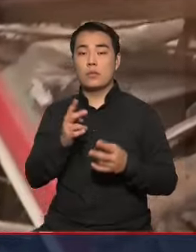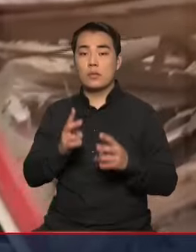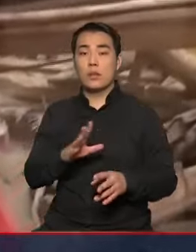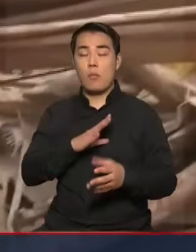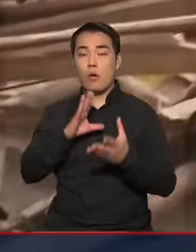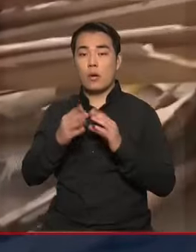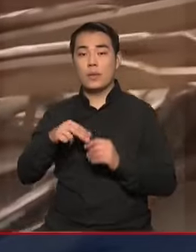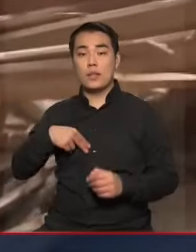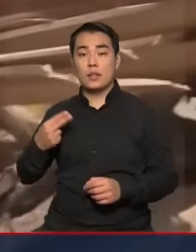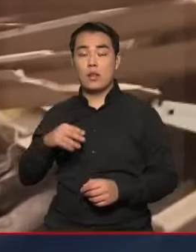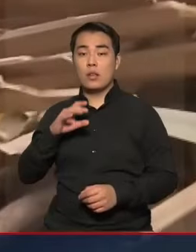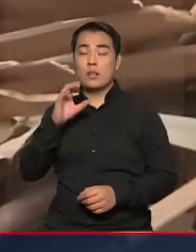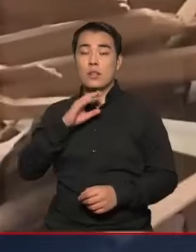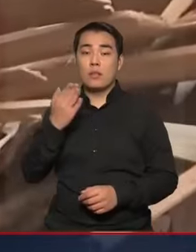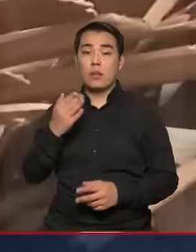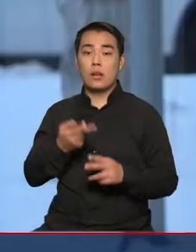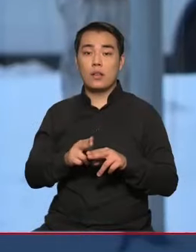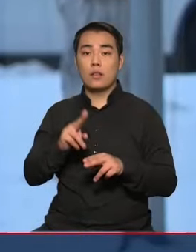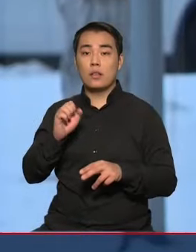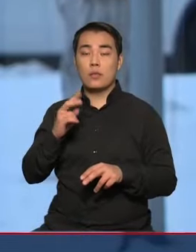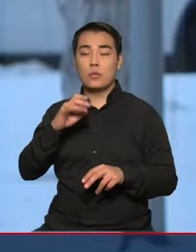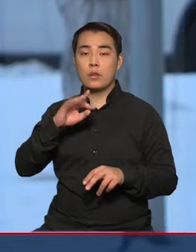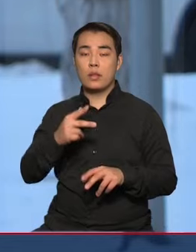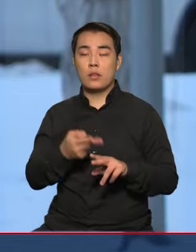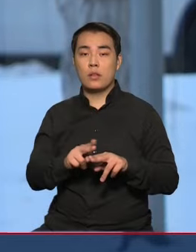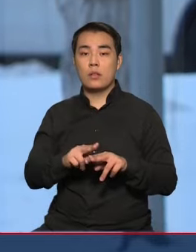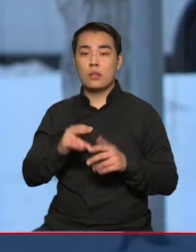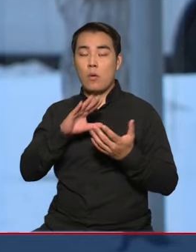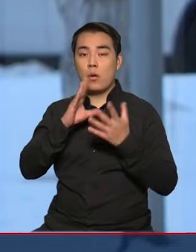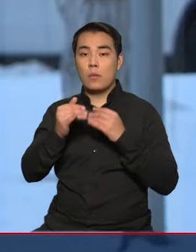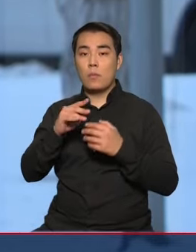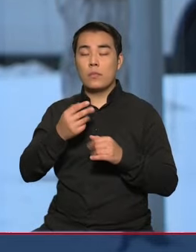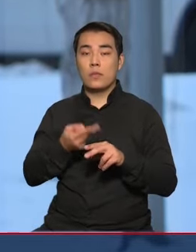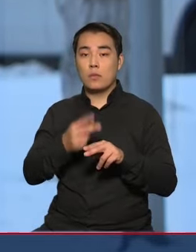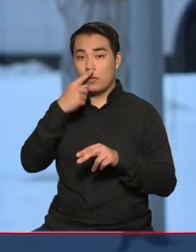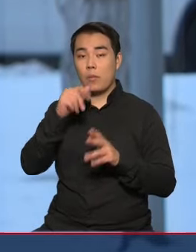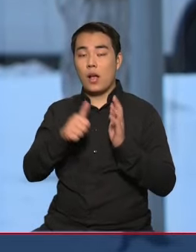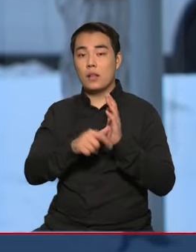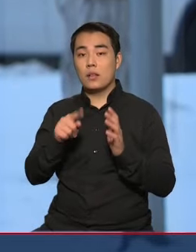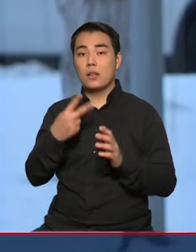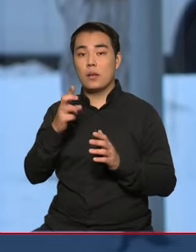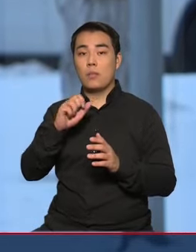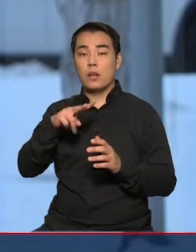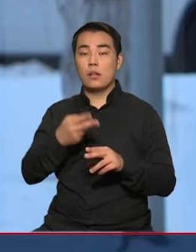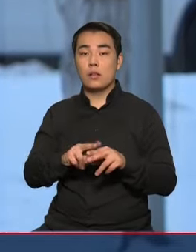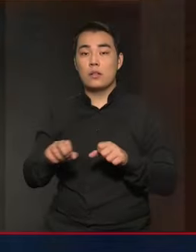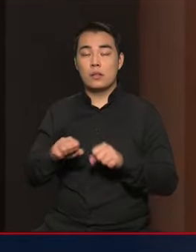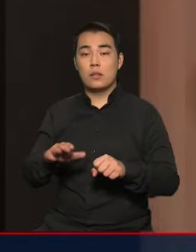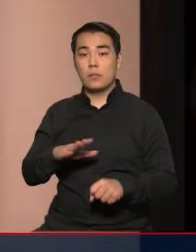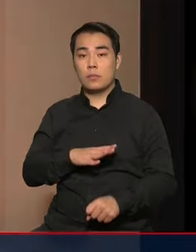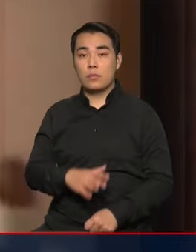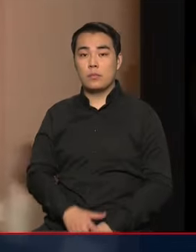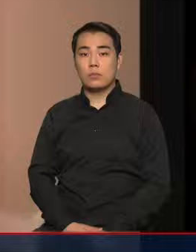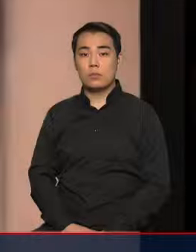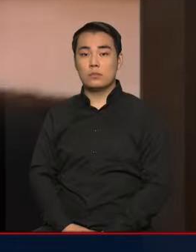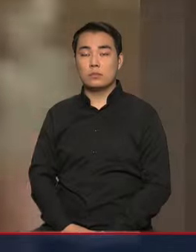бұрын Қытайдың солтүстік батысындағы Гансу аймағының Шишан аумағында магнитудасы 6.2 балл зілзала болған.